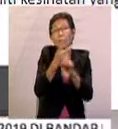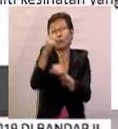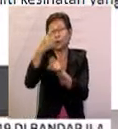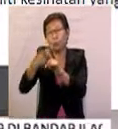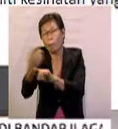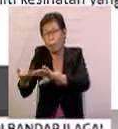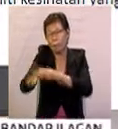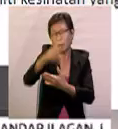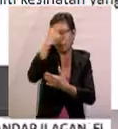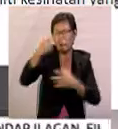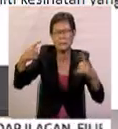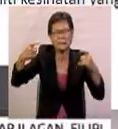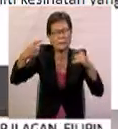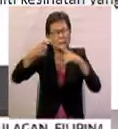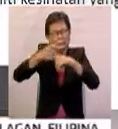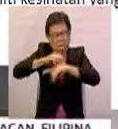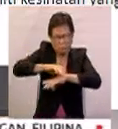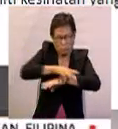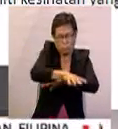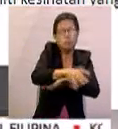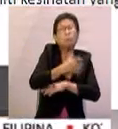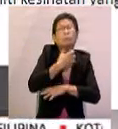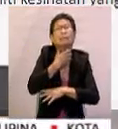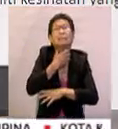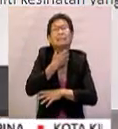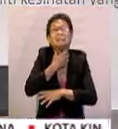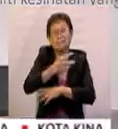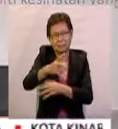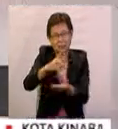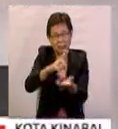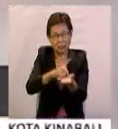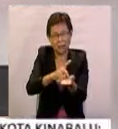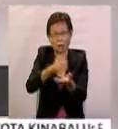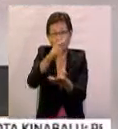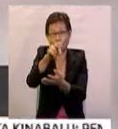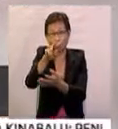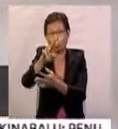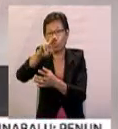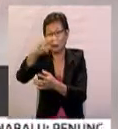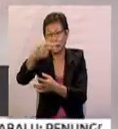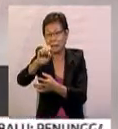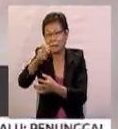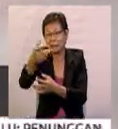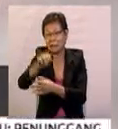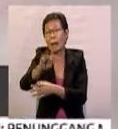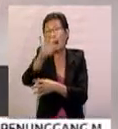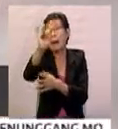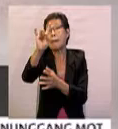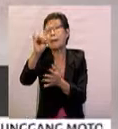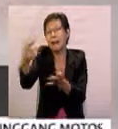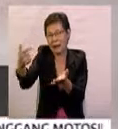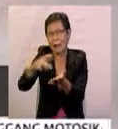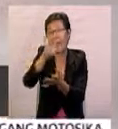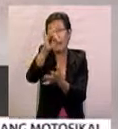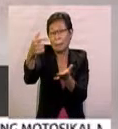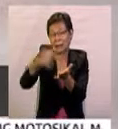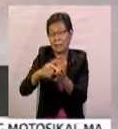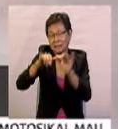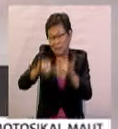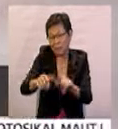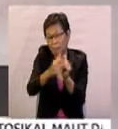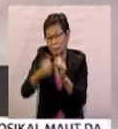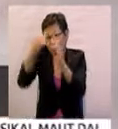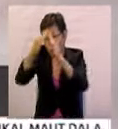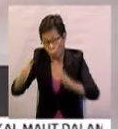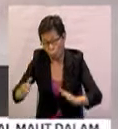dunia akibat komplikasi jangkitan difteria. Dato' Dr. Nur Hisham berkata, 8 orang lagi yang tinggal serumah dengan